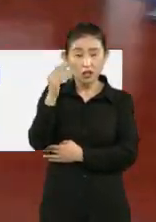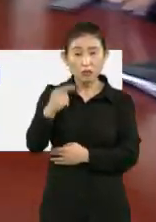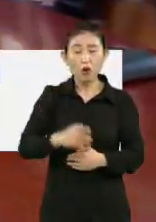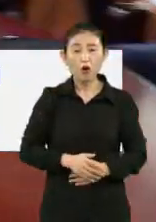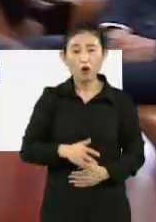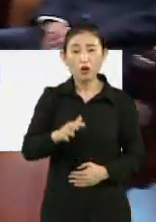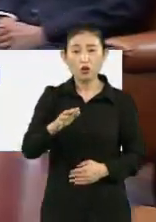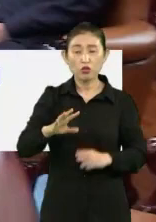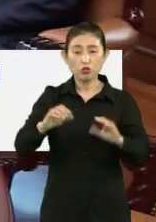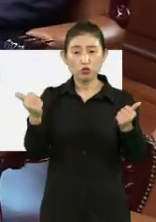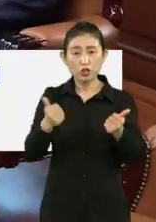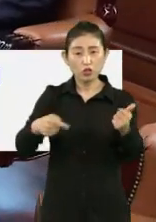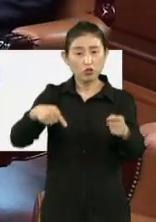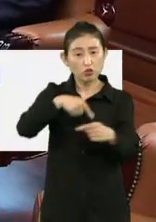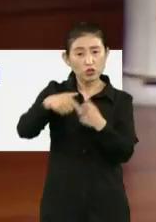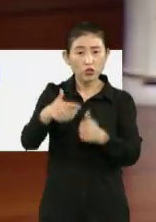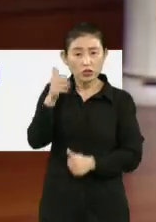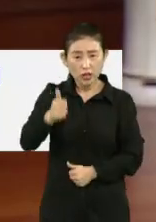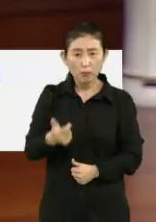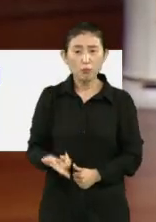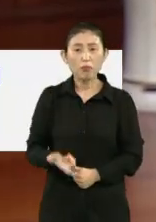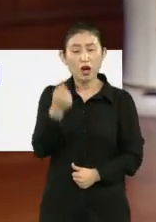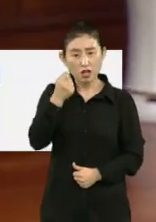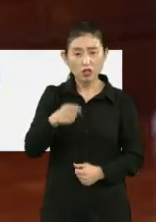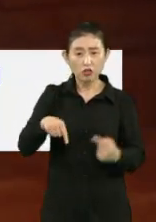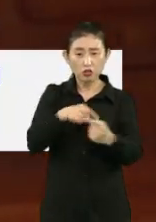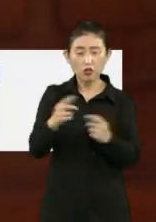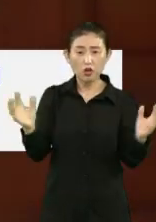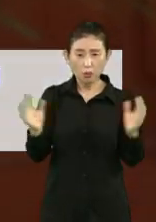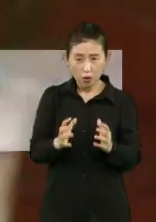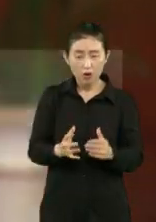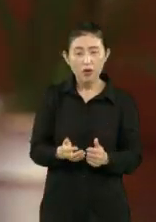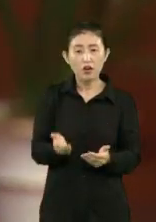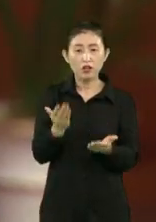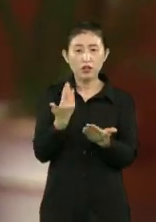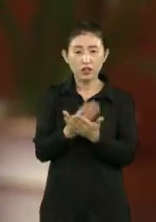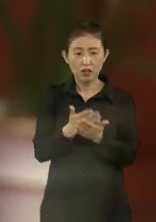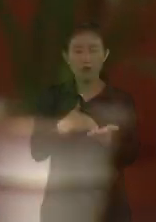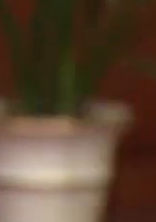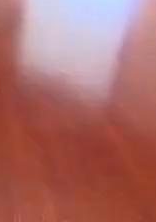윤호중 국회 운영위원장은 조속히 운영위를 소집할 것을 촉구한다고 밝혔습니다.